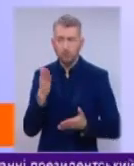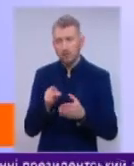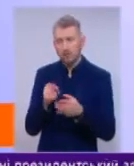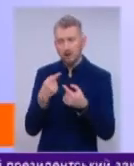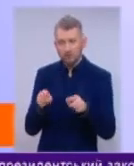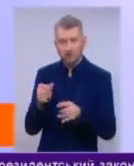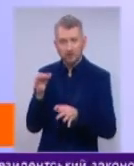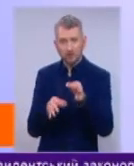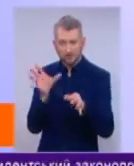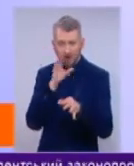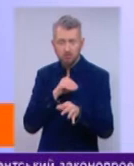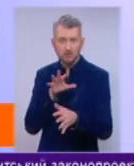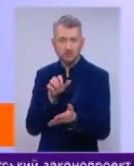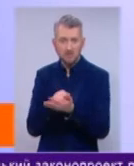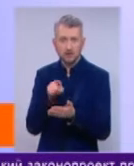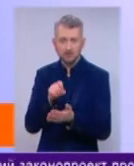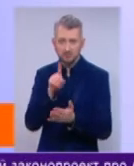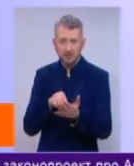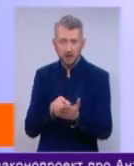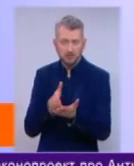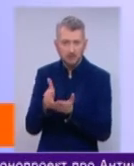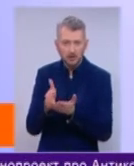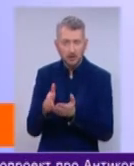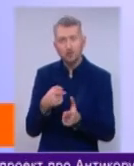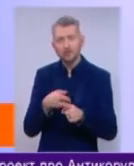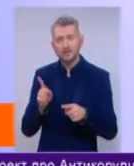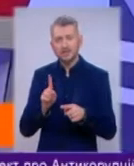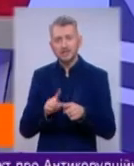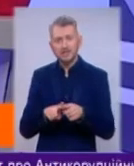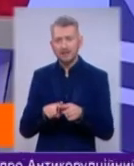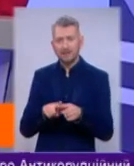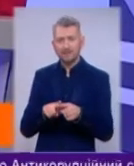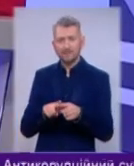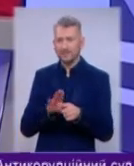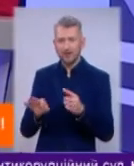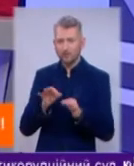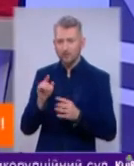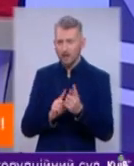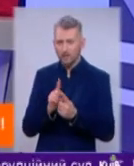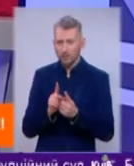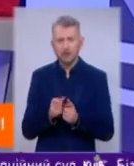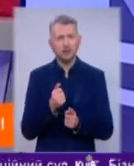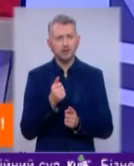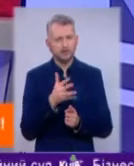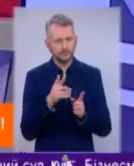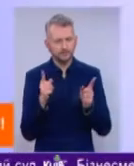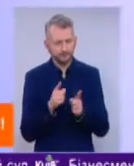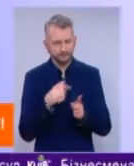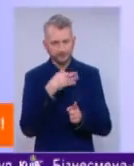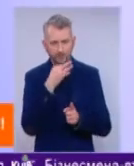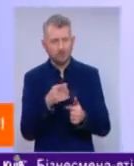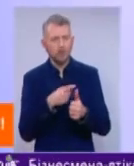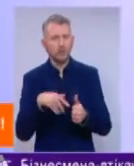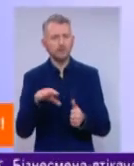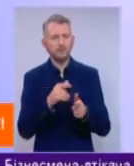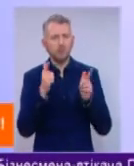якийсь буде займатися антикорупційними справами, чи це не судова реформа? Декілька тез. Ну, дивіться, по-перше, всі